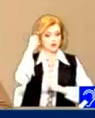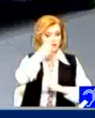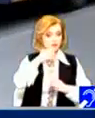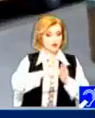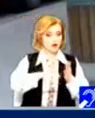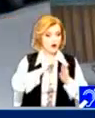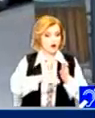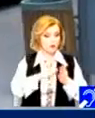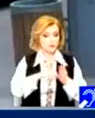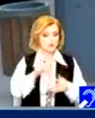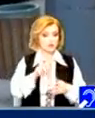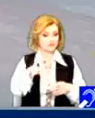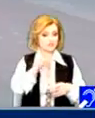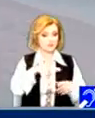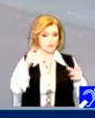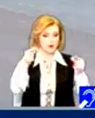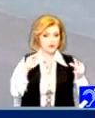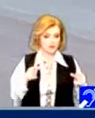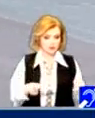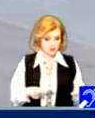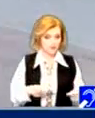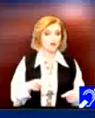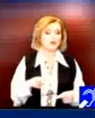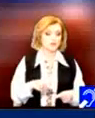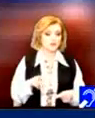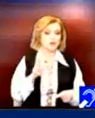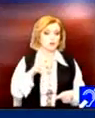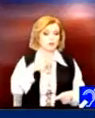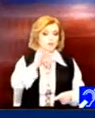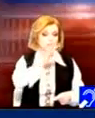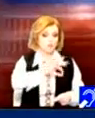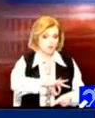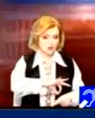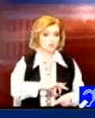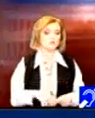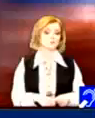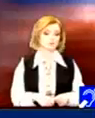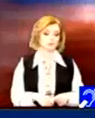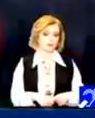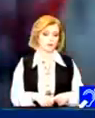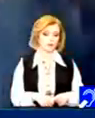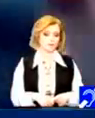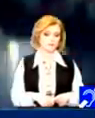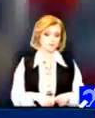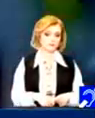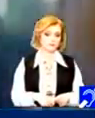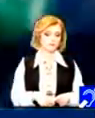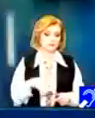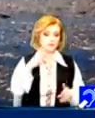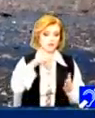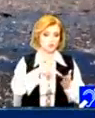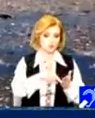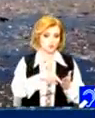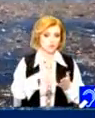că toate pungile de plastic și tot plasticul pe care noi îl folosim foarte irațional și inconștient